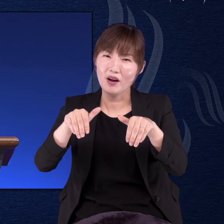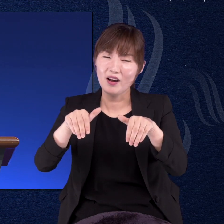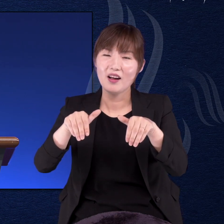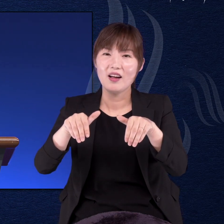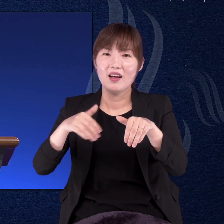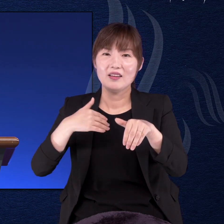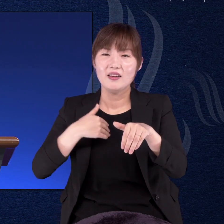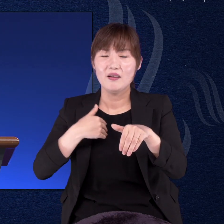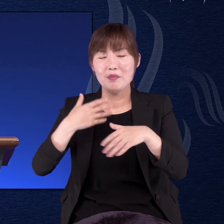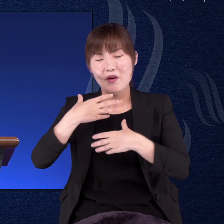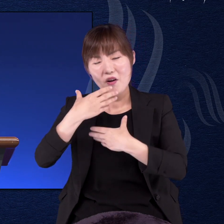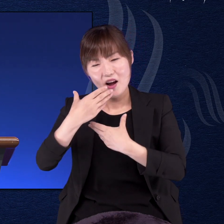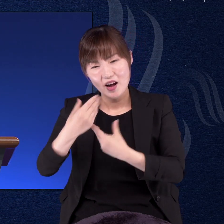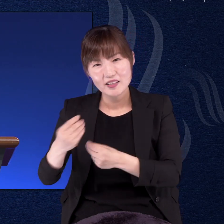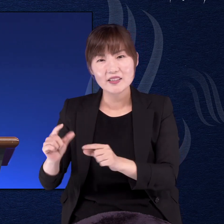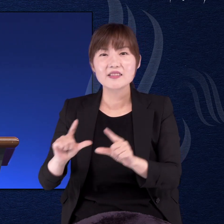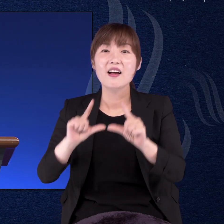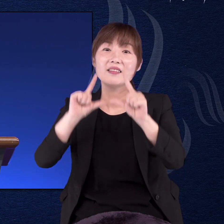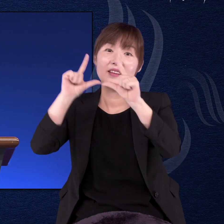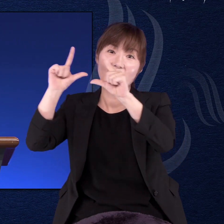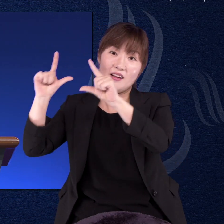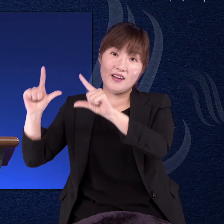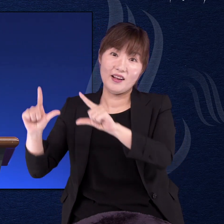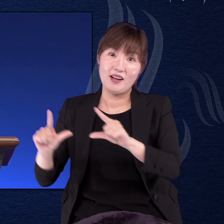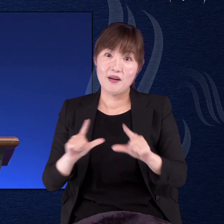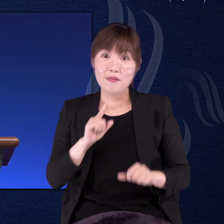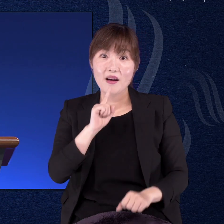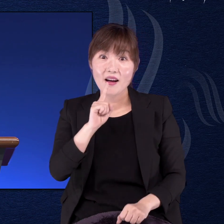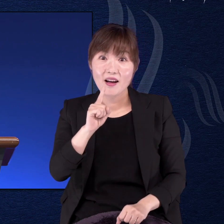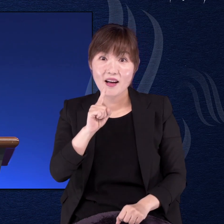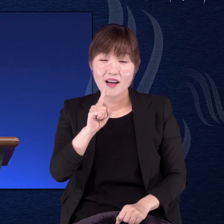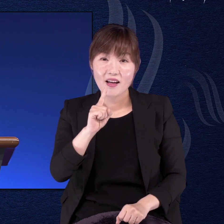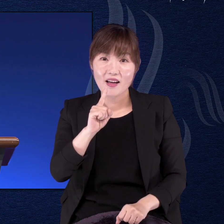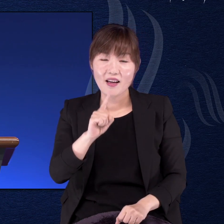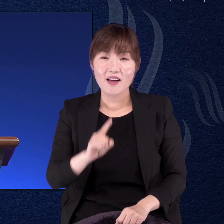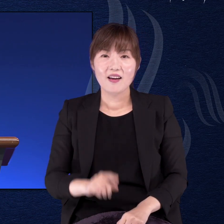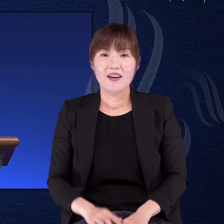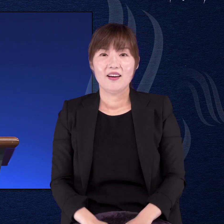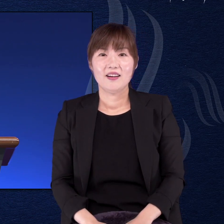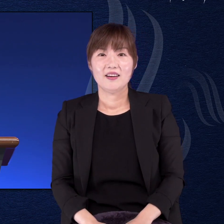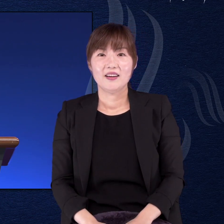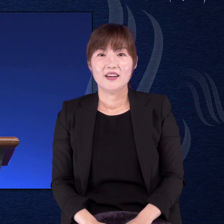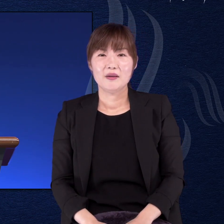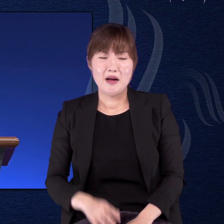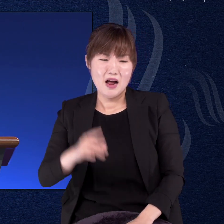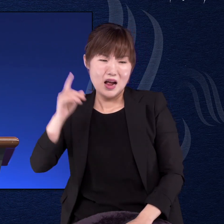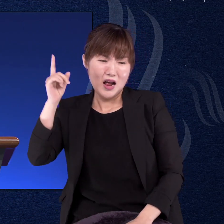들으시겠어요? 아니면 이 악하고 게으른 종아,